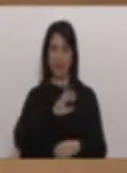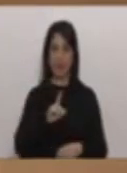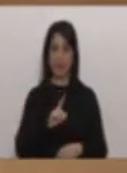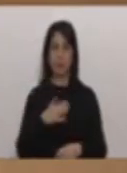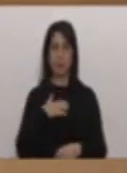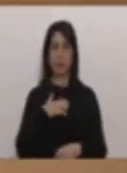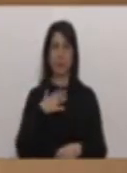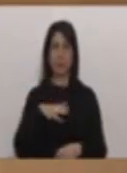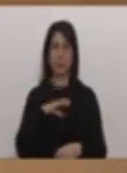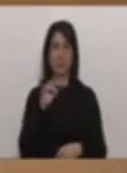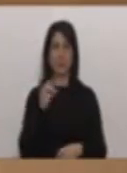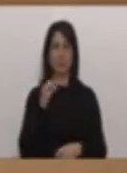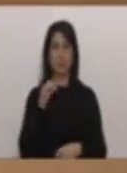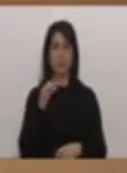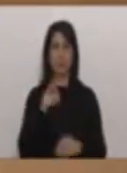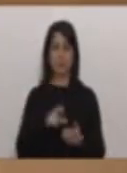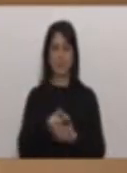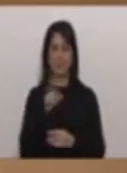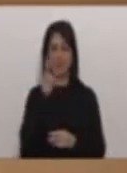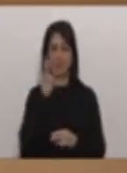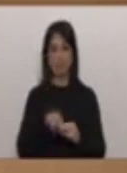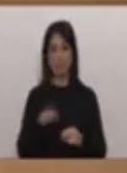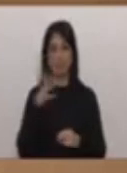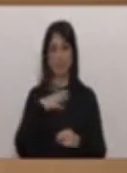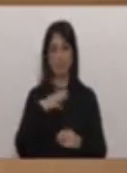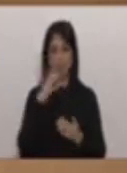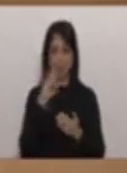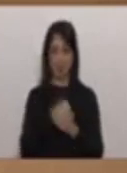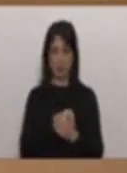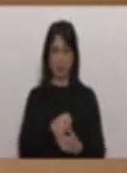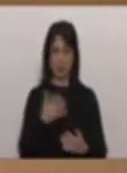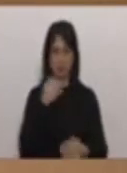ჩვენი ქვეყნის ისტორიული გზა დასრულდება საქართველოს გამარჯვებით. დიდი მადლობა.